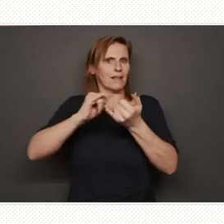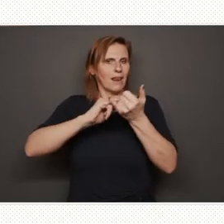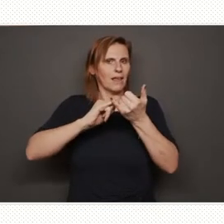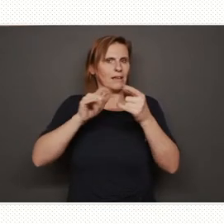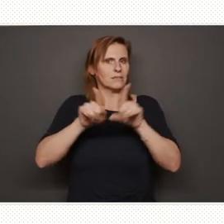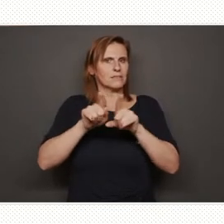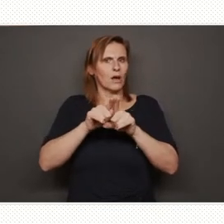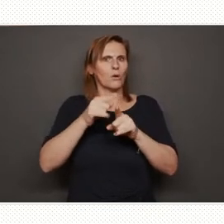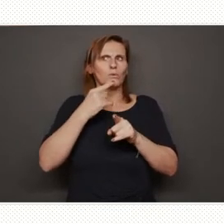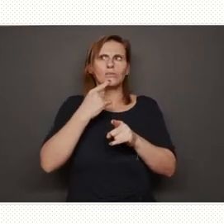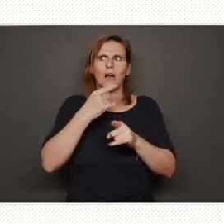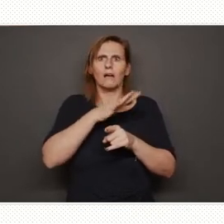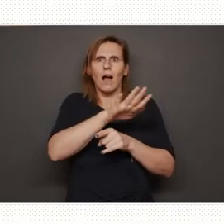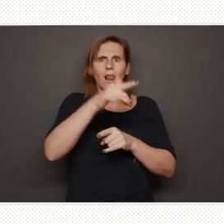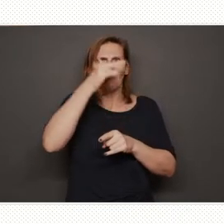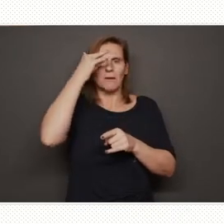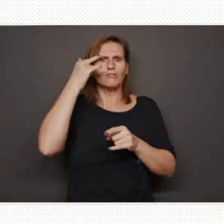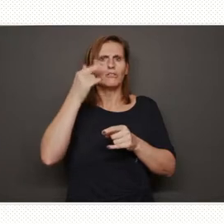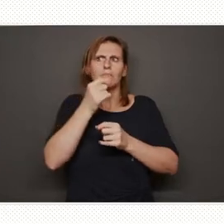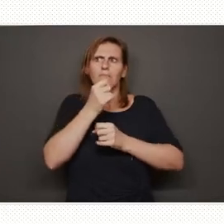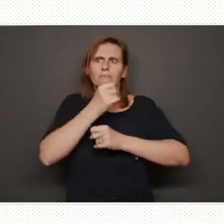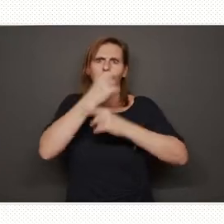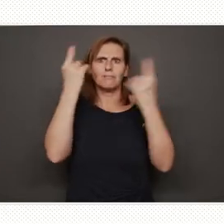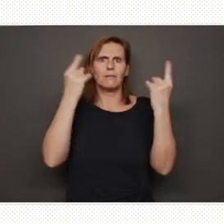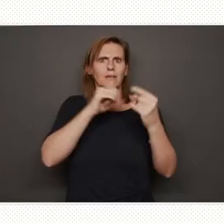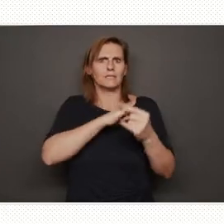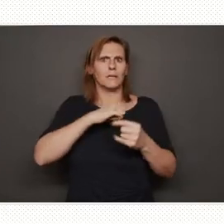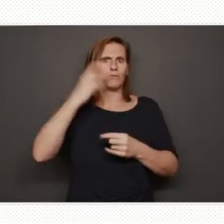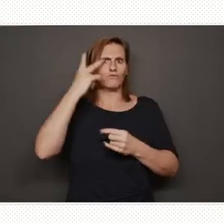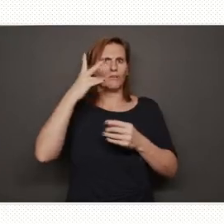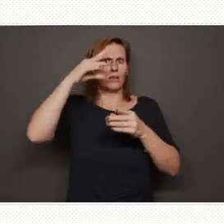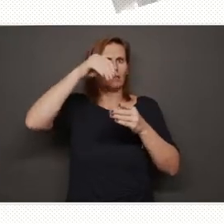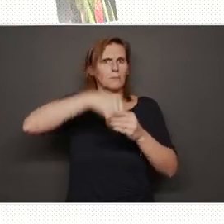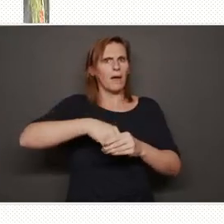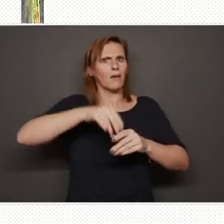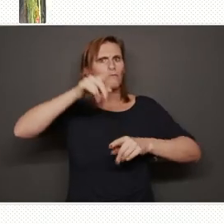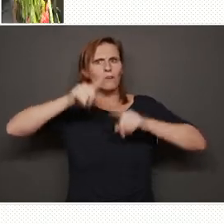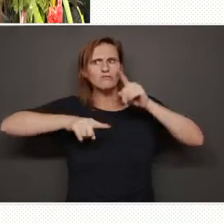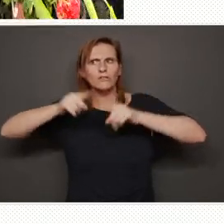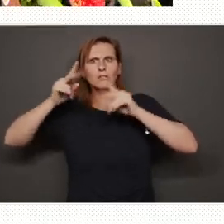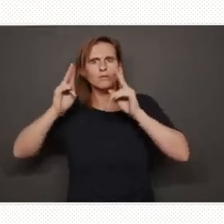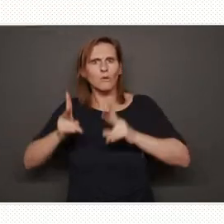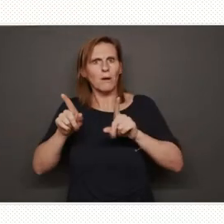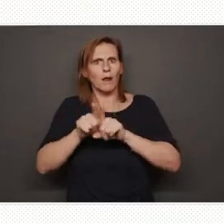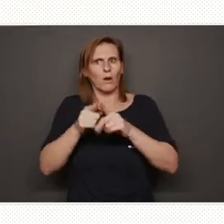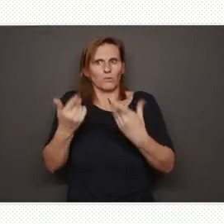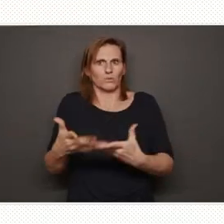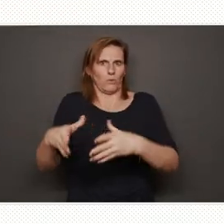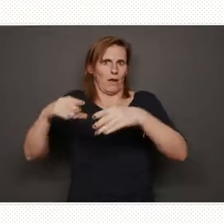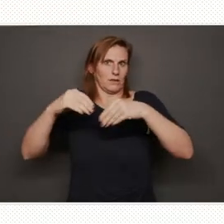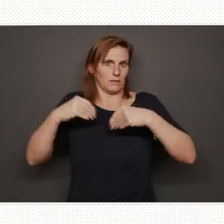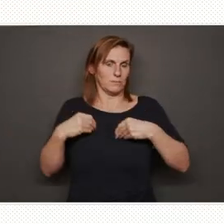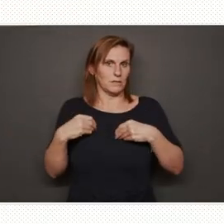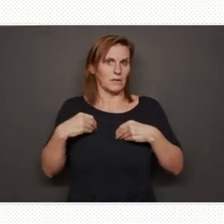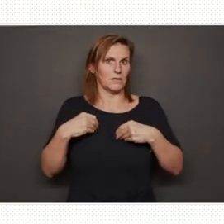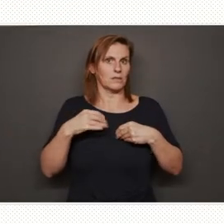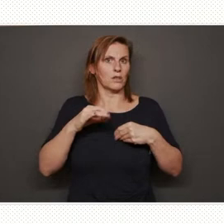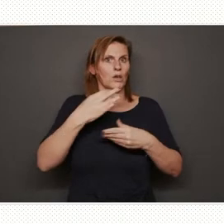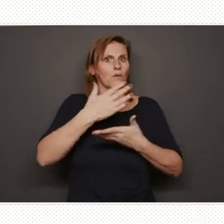ganz natürlich dazugehört. Verschieden zu sein ist ganz normal und soll auch so akzeptiert werden. Für die